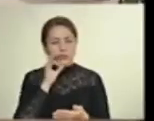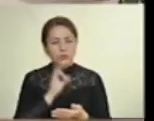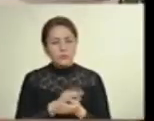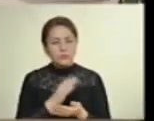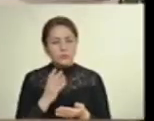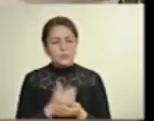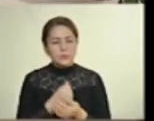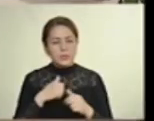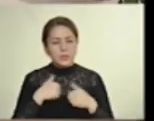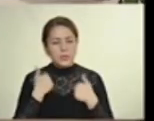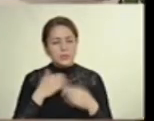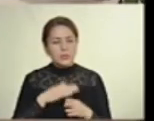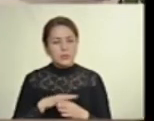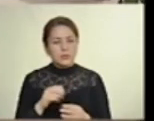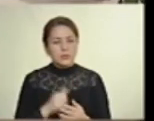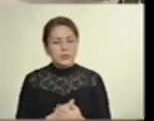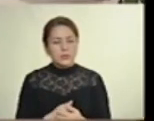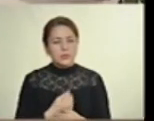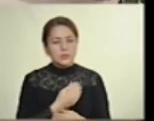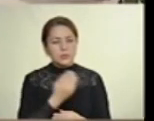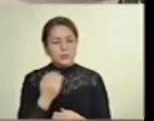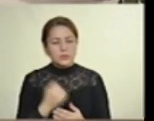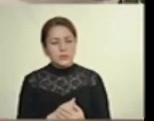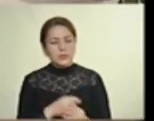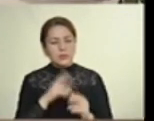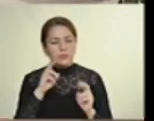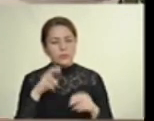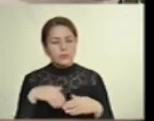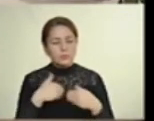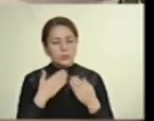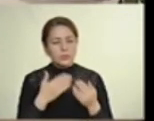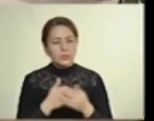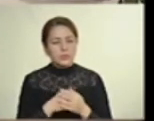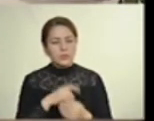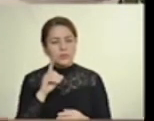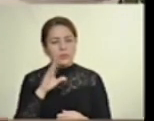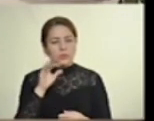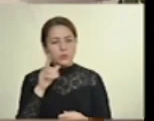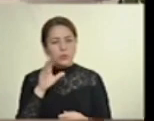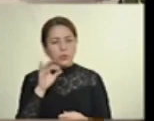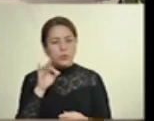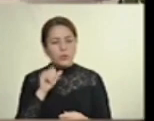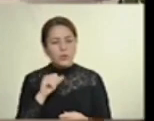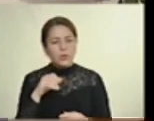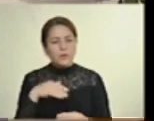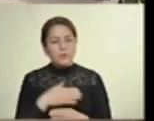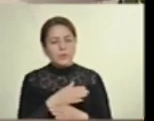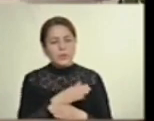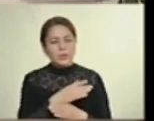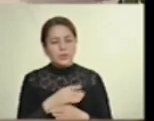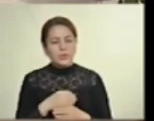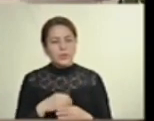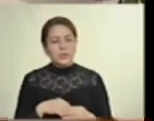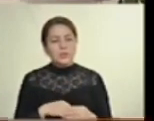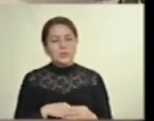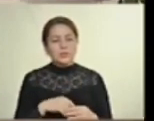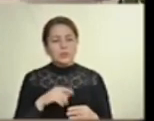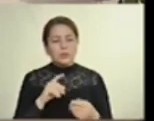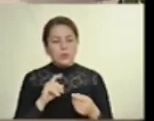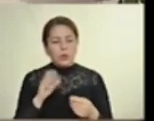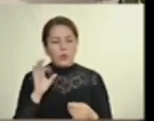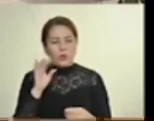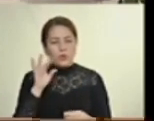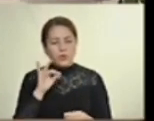topishga harakat qiling. Siz mavzuga keltirilgan zog'ora baliqqa tegishli rasmlarni daftaringizga chizib